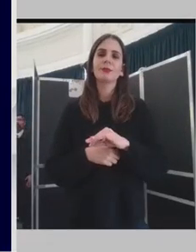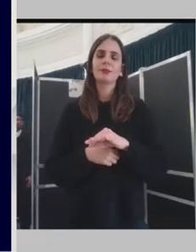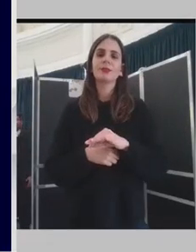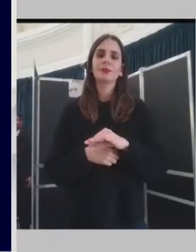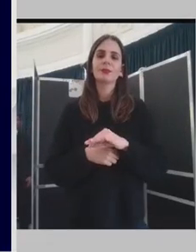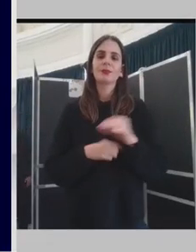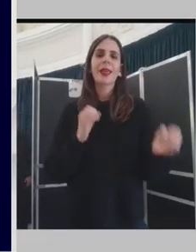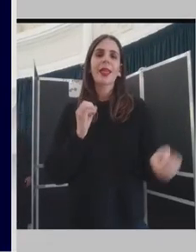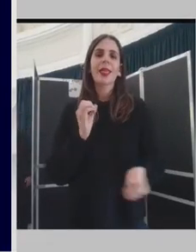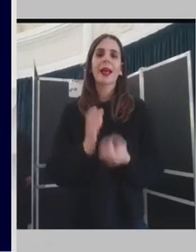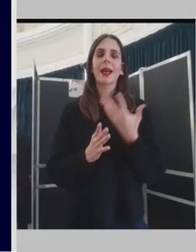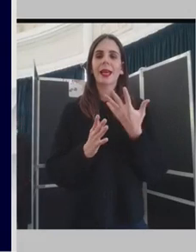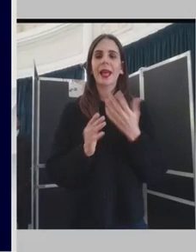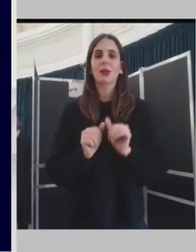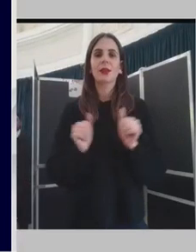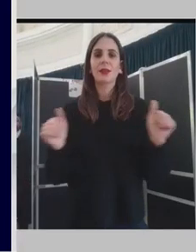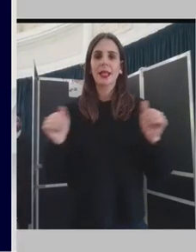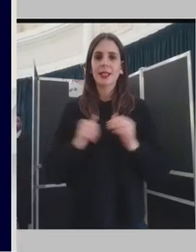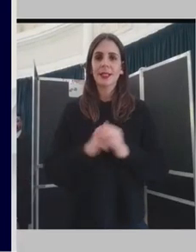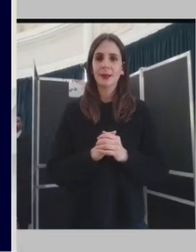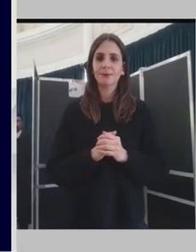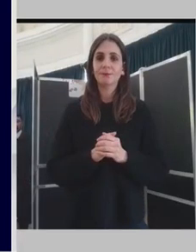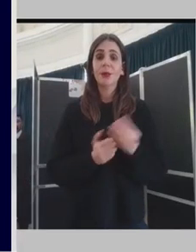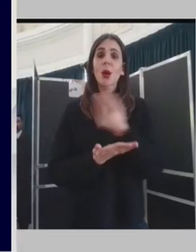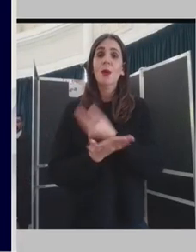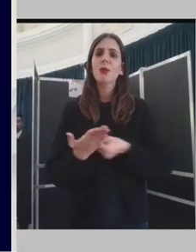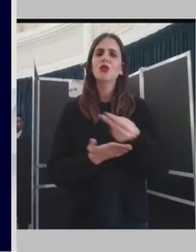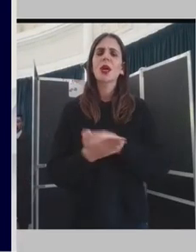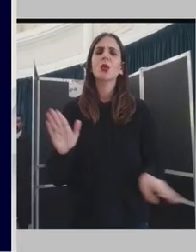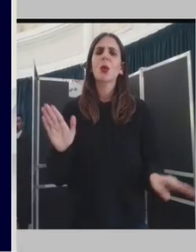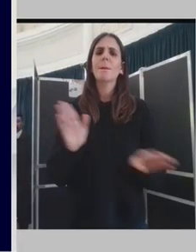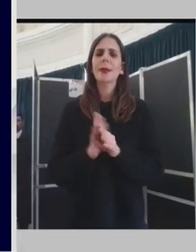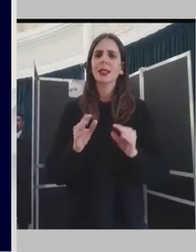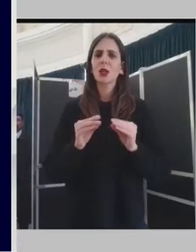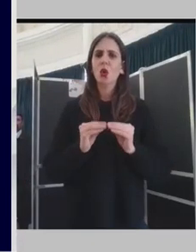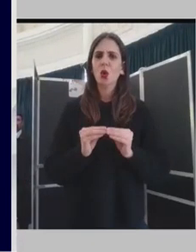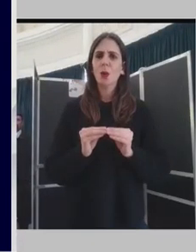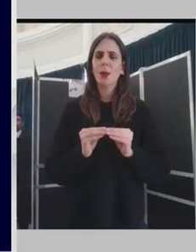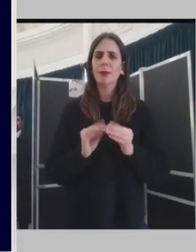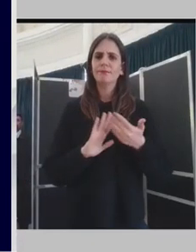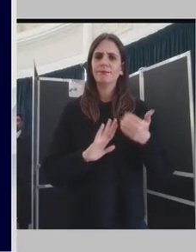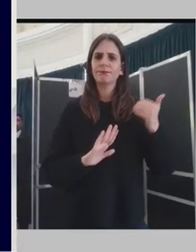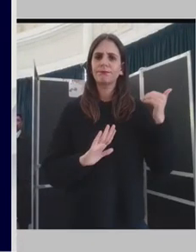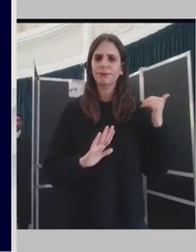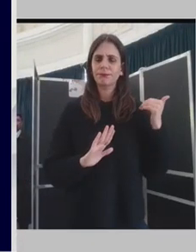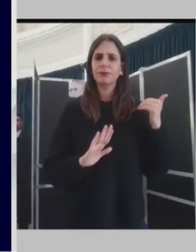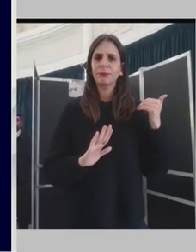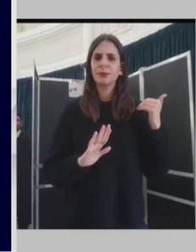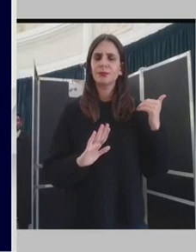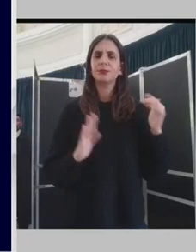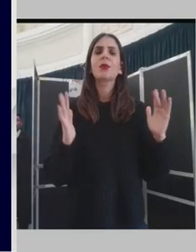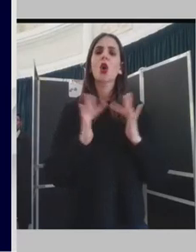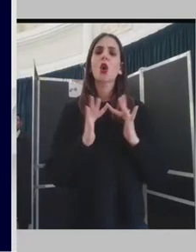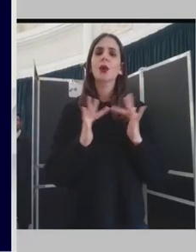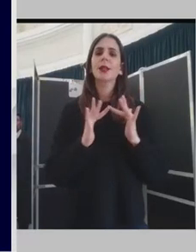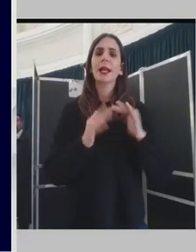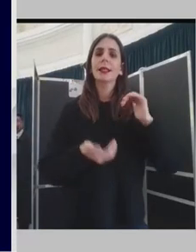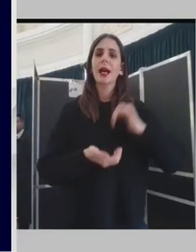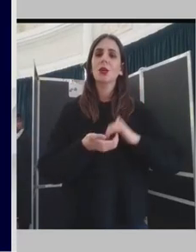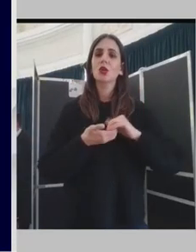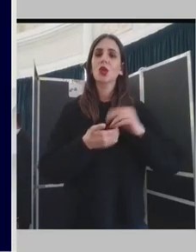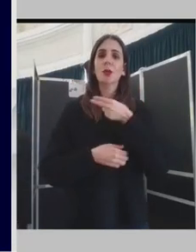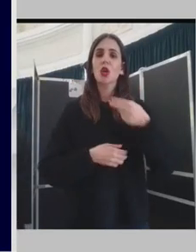è partito da Piacenza, dove abbiamo avuto la possibilità di contattare un'associazione Progetto